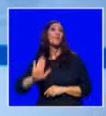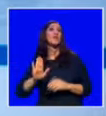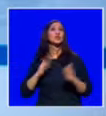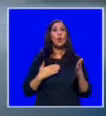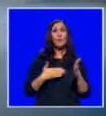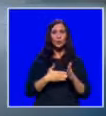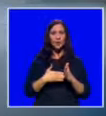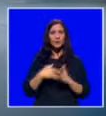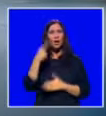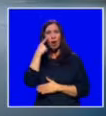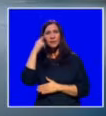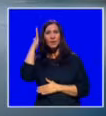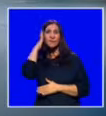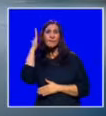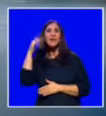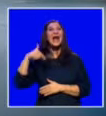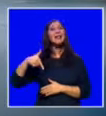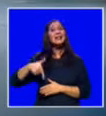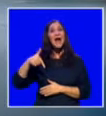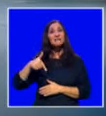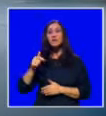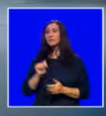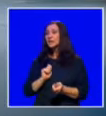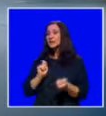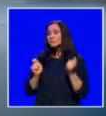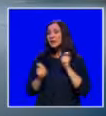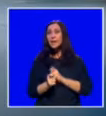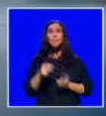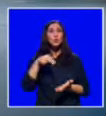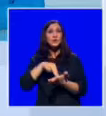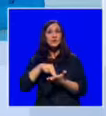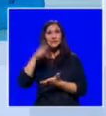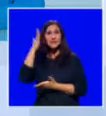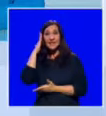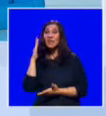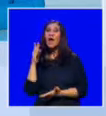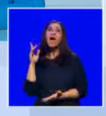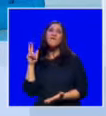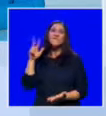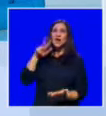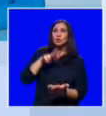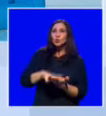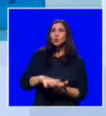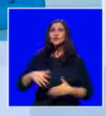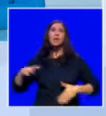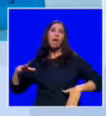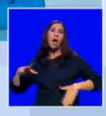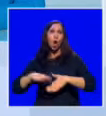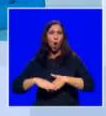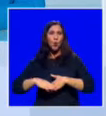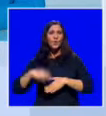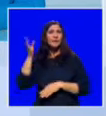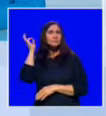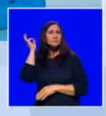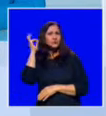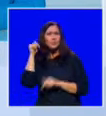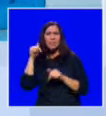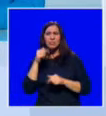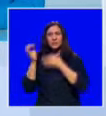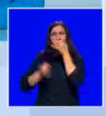опоненти и опита на премиера Глачев да смени позицията на страната ни в резолюция на ООН. Чухме